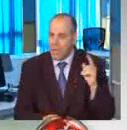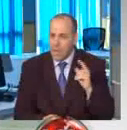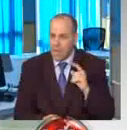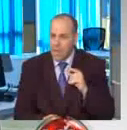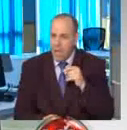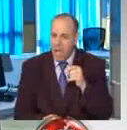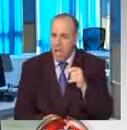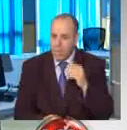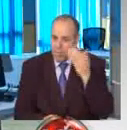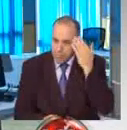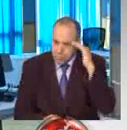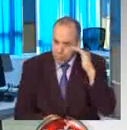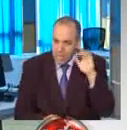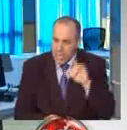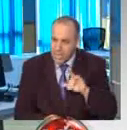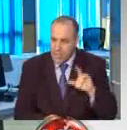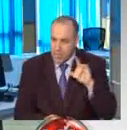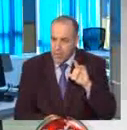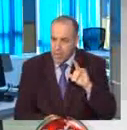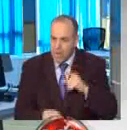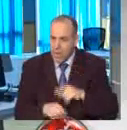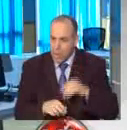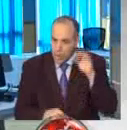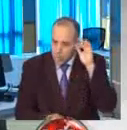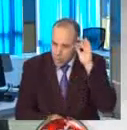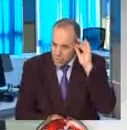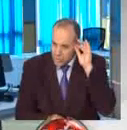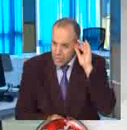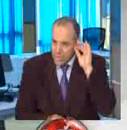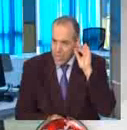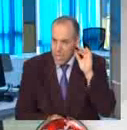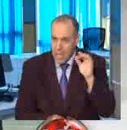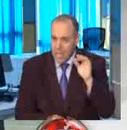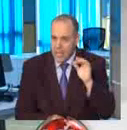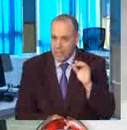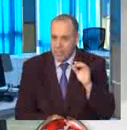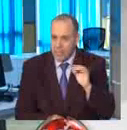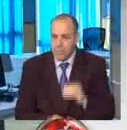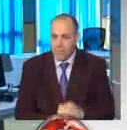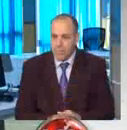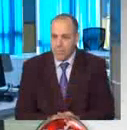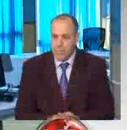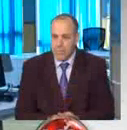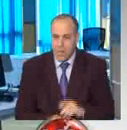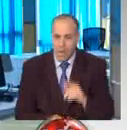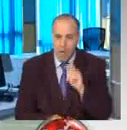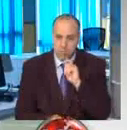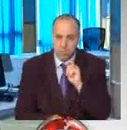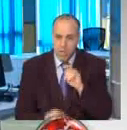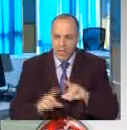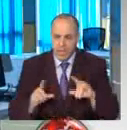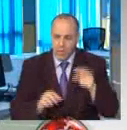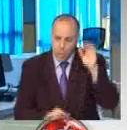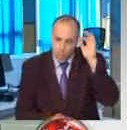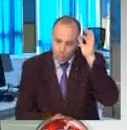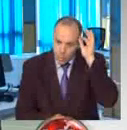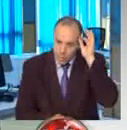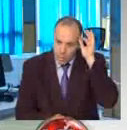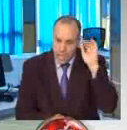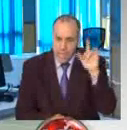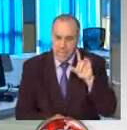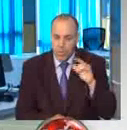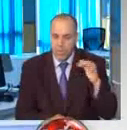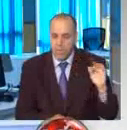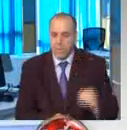على وقوف لوكسمبورغ إلى جانب تونس لتحقيق التنمية الشاملة. حسن الكريم، التلفزة الوطنية التونسية،